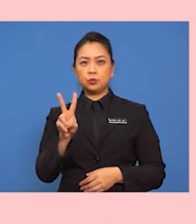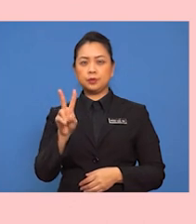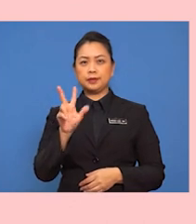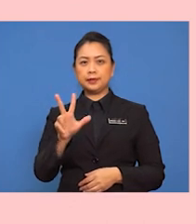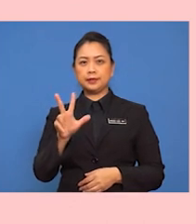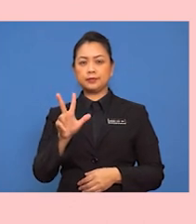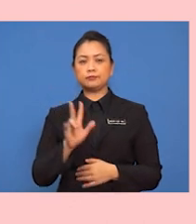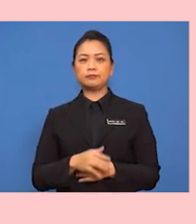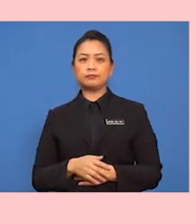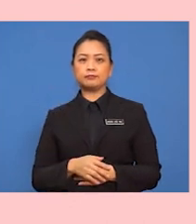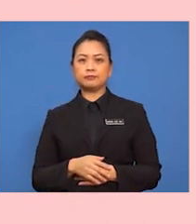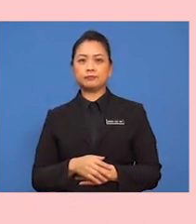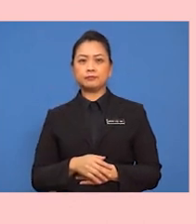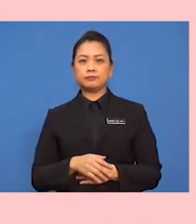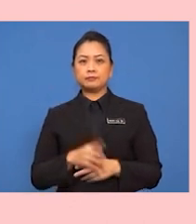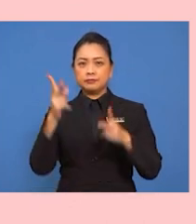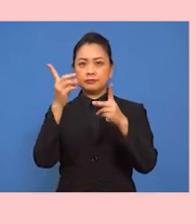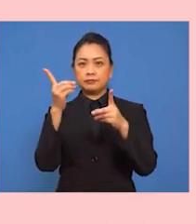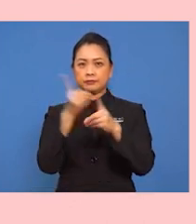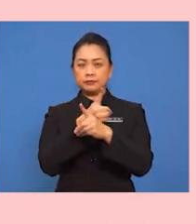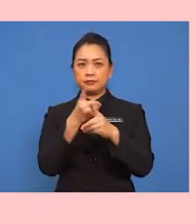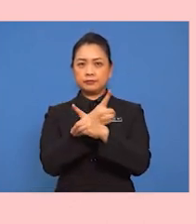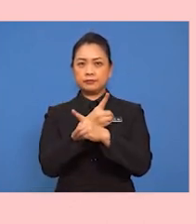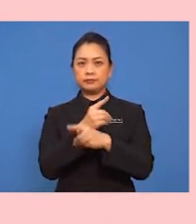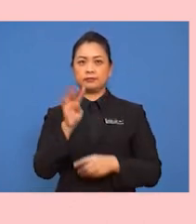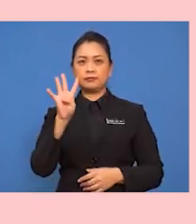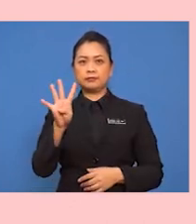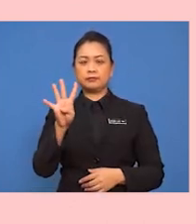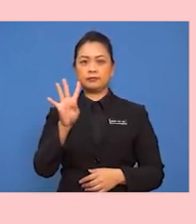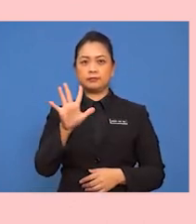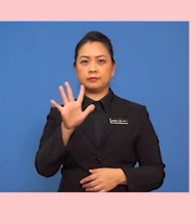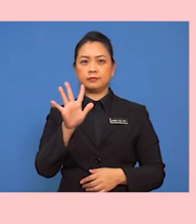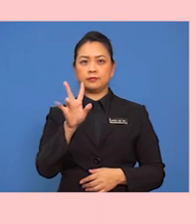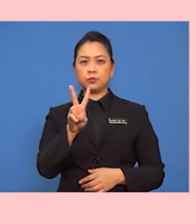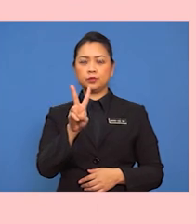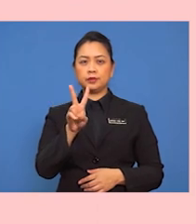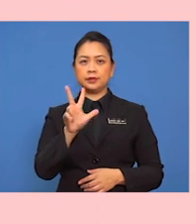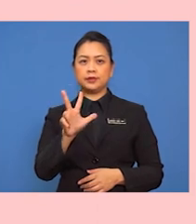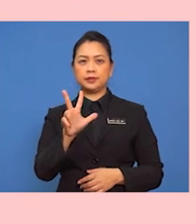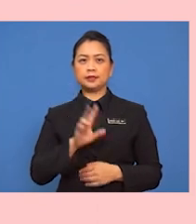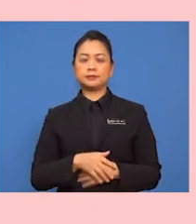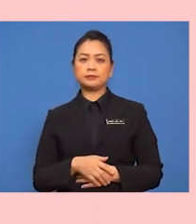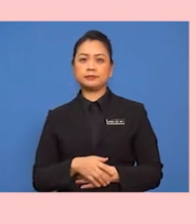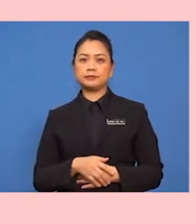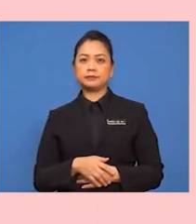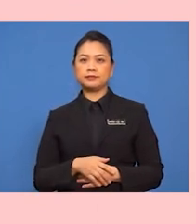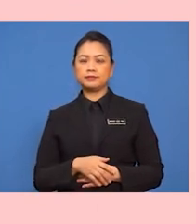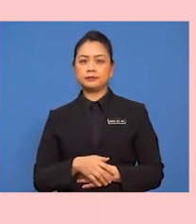3 darab matriks 4, 5, 2, 3